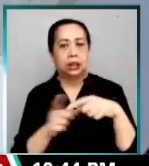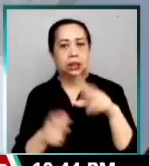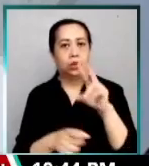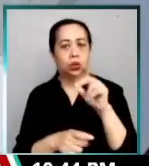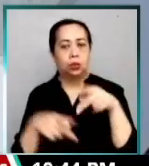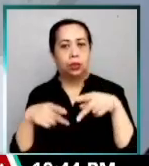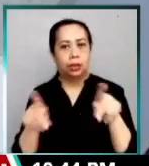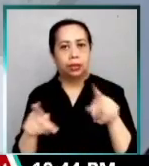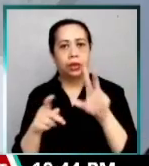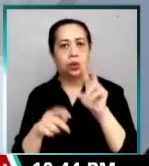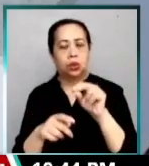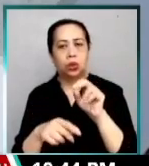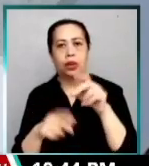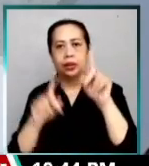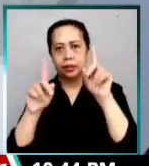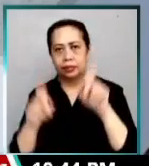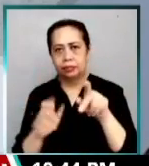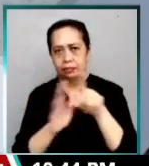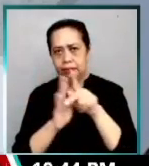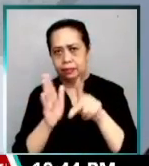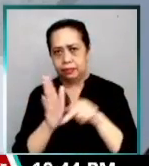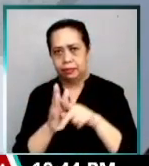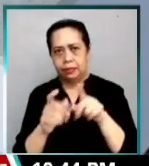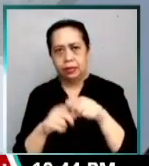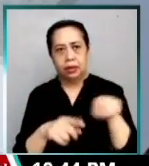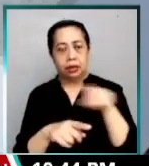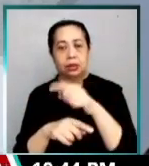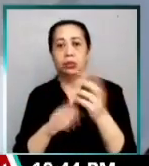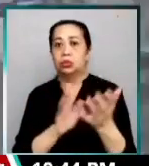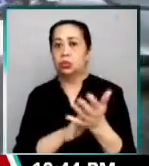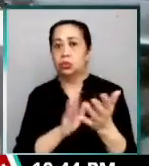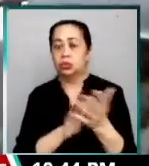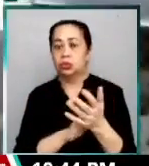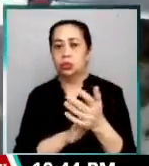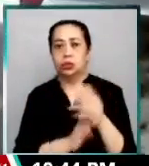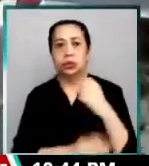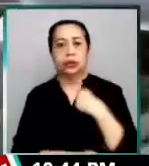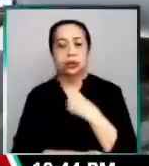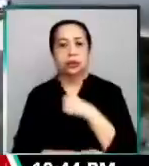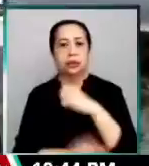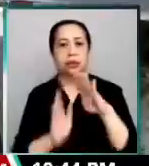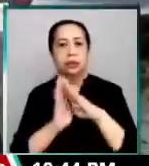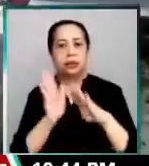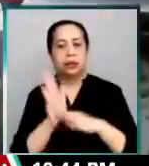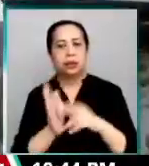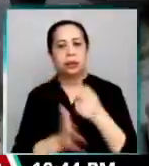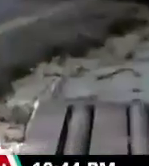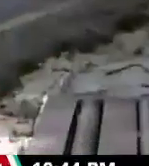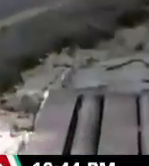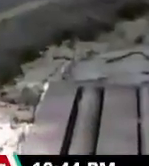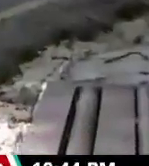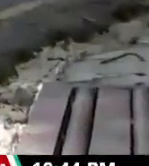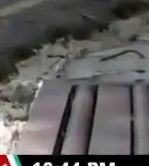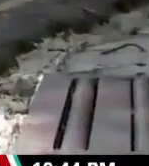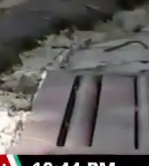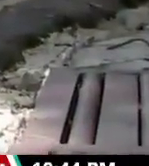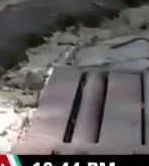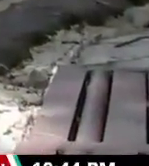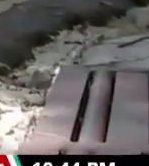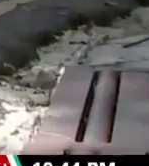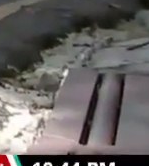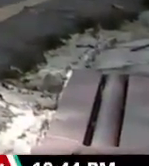no exam policy sa mga paaralan. Sa Senate Bill 1359, ipagbabawal ang pagpigil